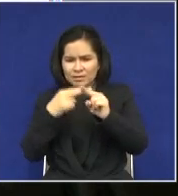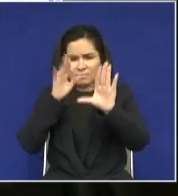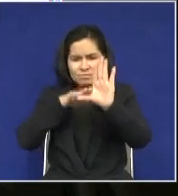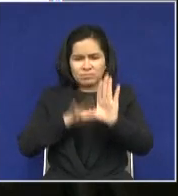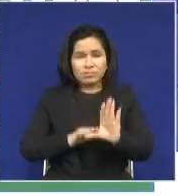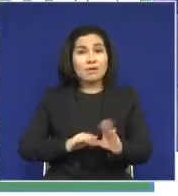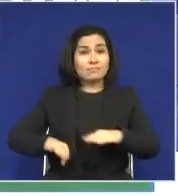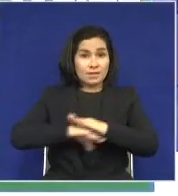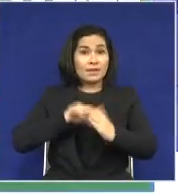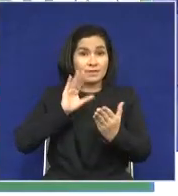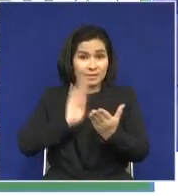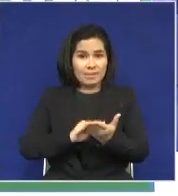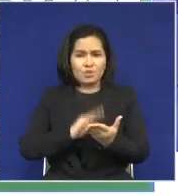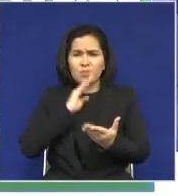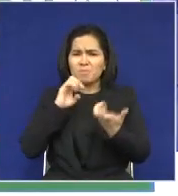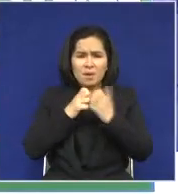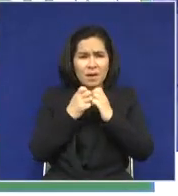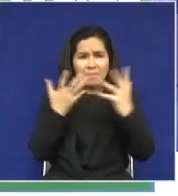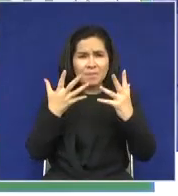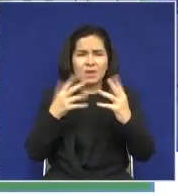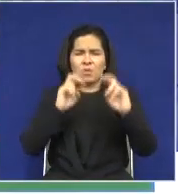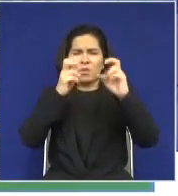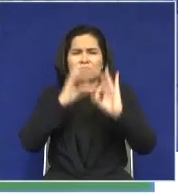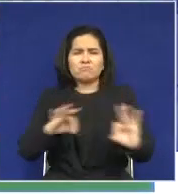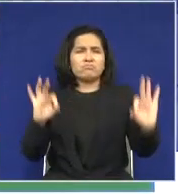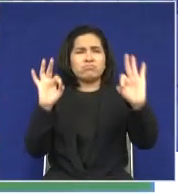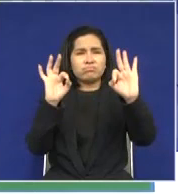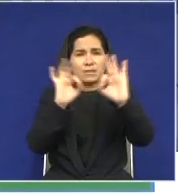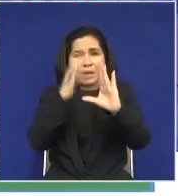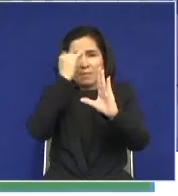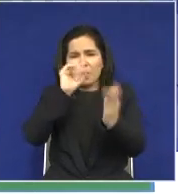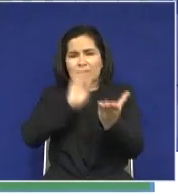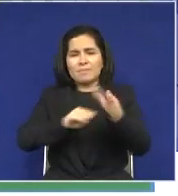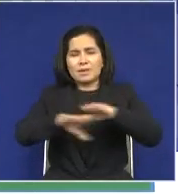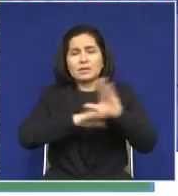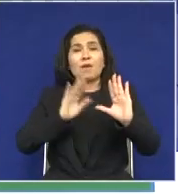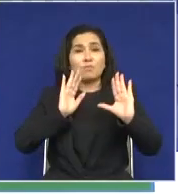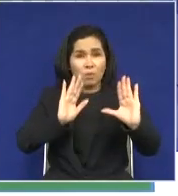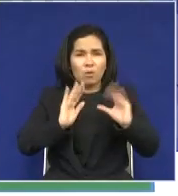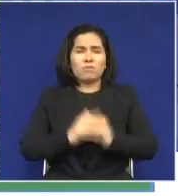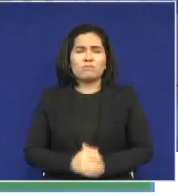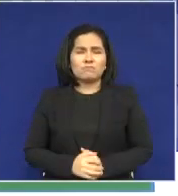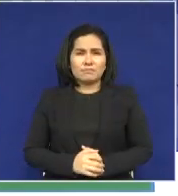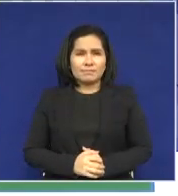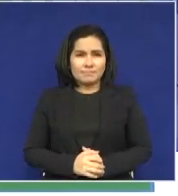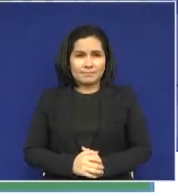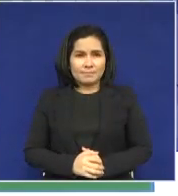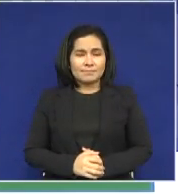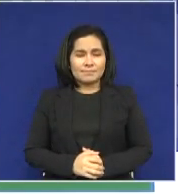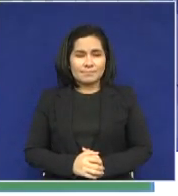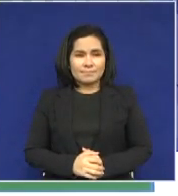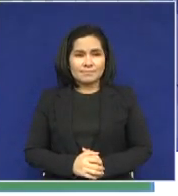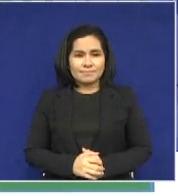องก็คงจะไม่ได้เป็นตัวหลักในการที่จะทำให้การประกอบกิจการเหล่านี้เนี่ยจะต้องพับไปนะ